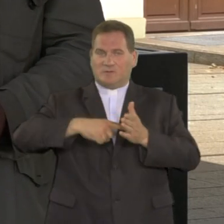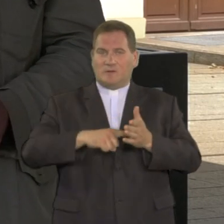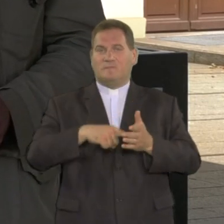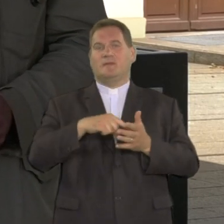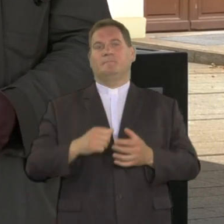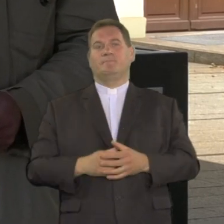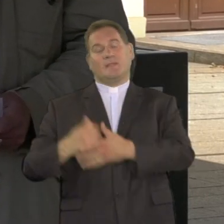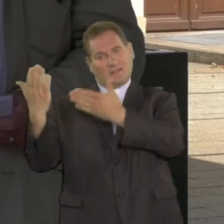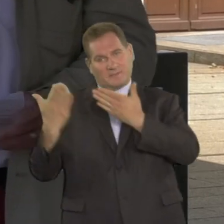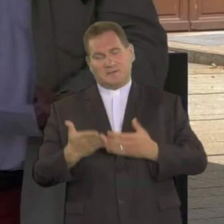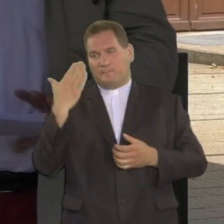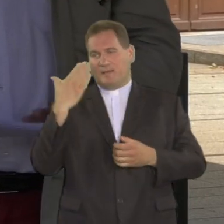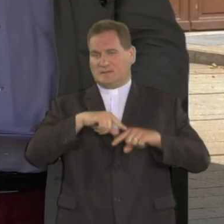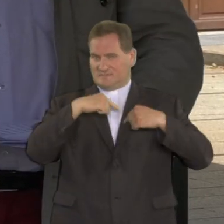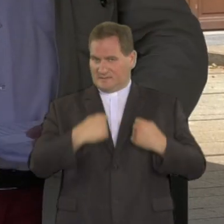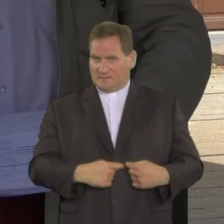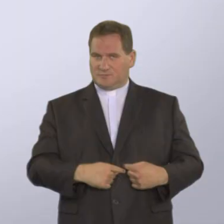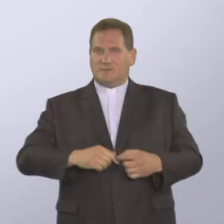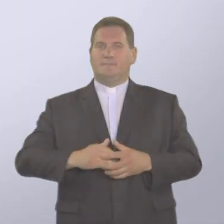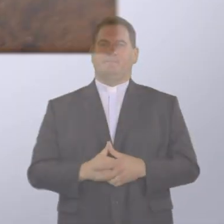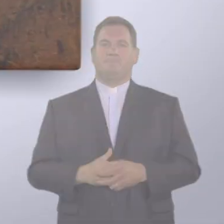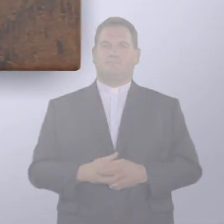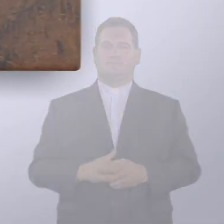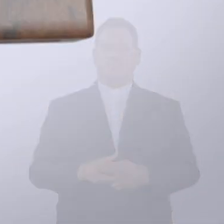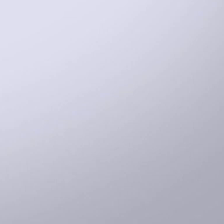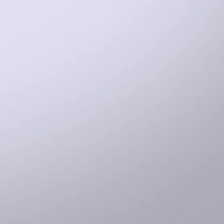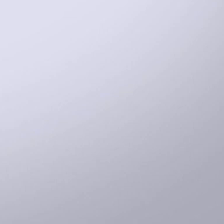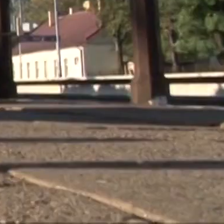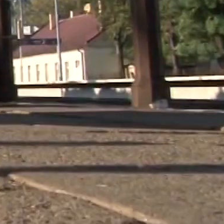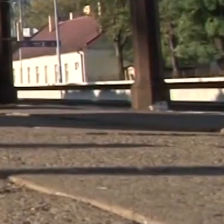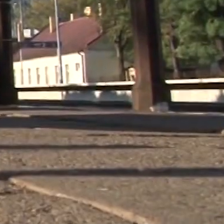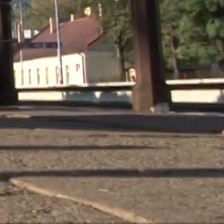Piotrkowie Trybunalskim. Zapraszamy Państwa bardzo serdecznie.